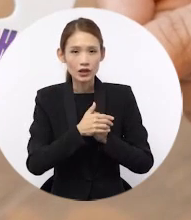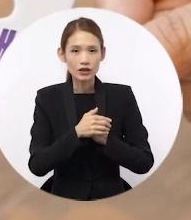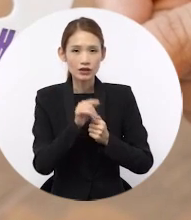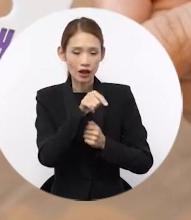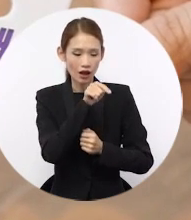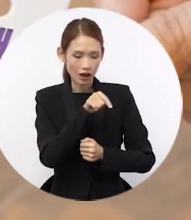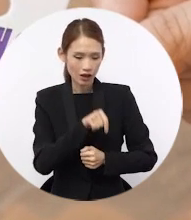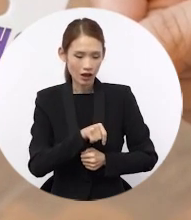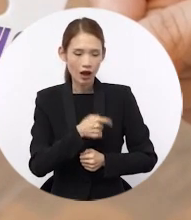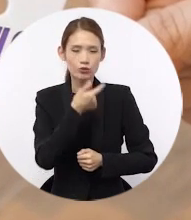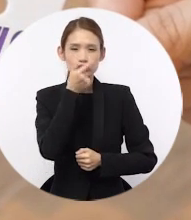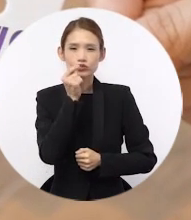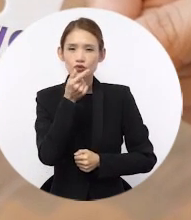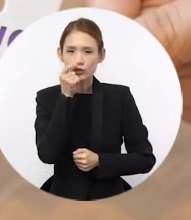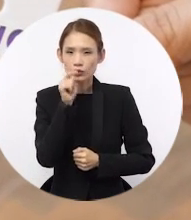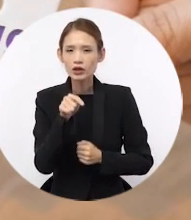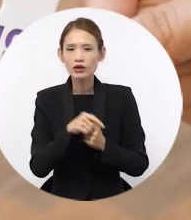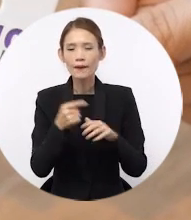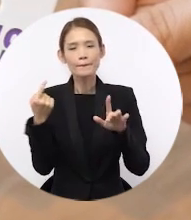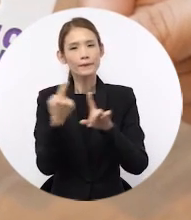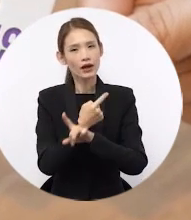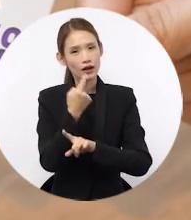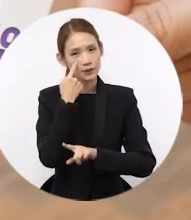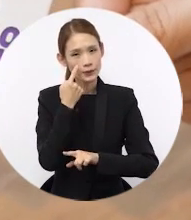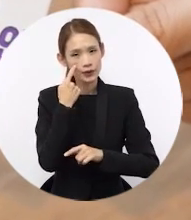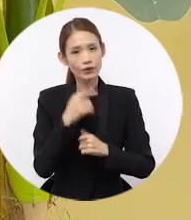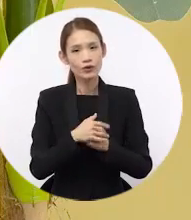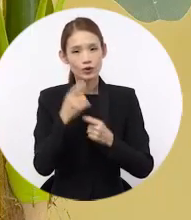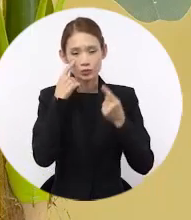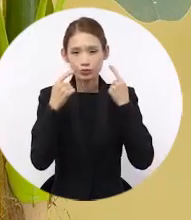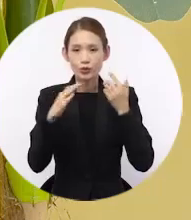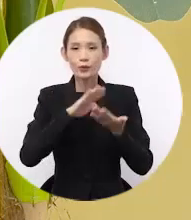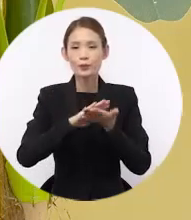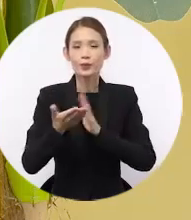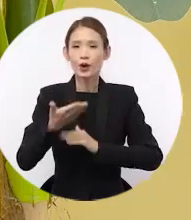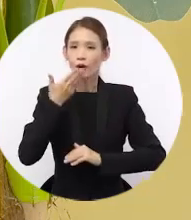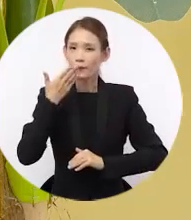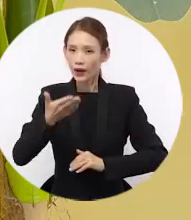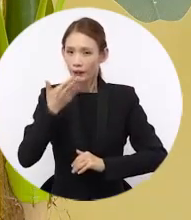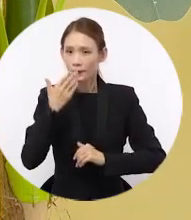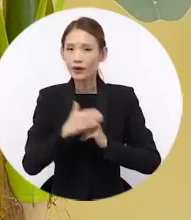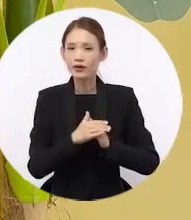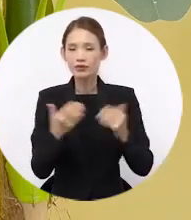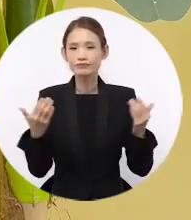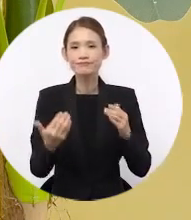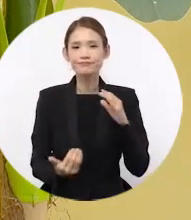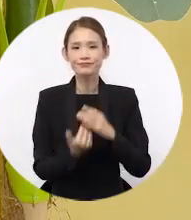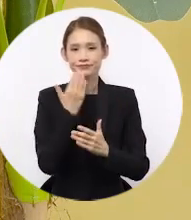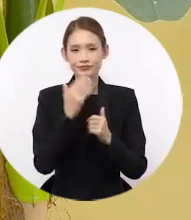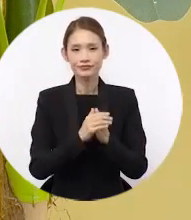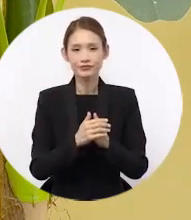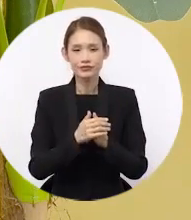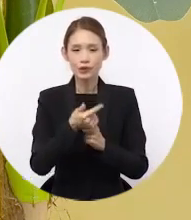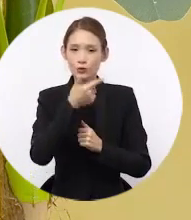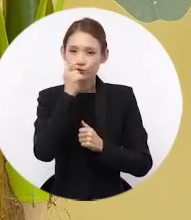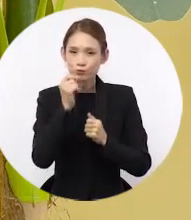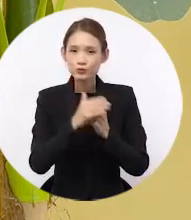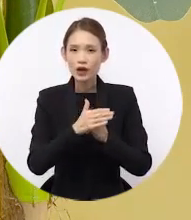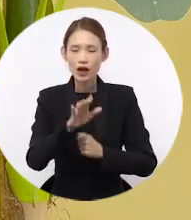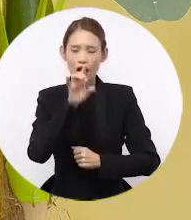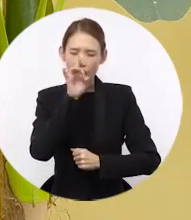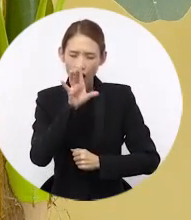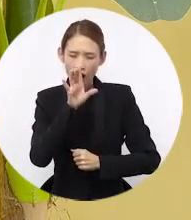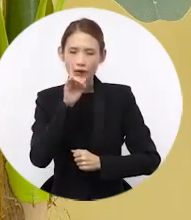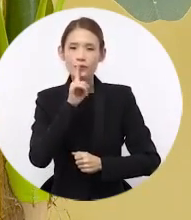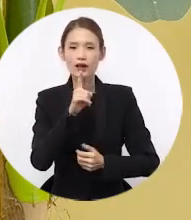있거든요. 아, 이런 것들이 우리가 아직 부족했구나. 이걸 좀 바꿔보자 라고 분명히 변화 가능성이 있는 일이기 때문에 아직 부족하기